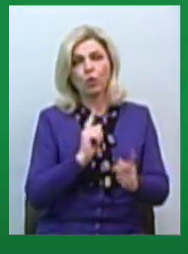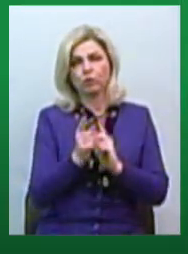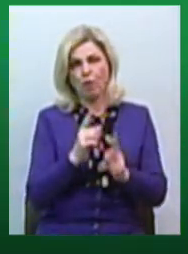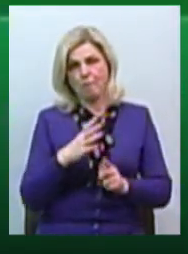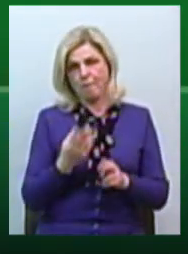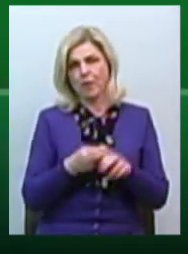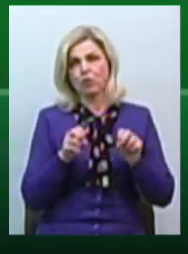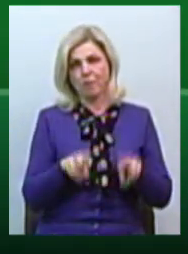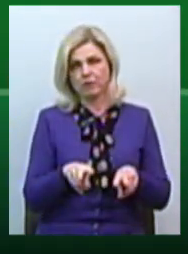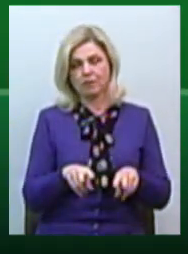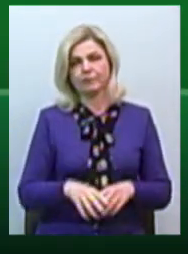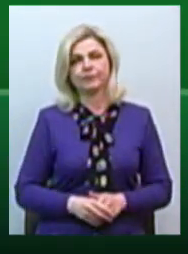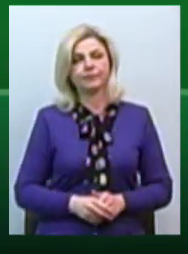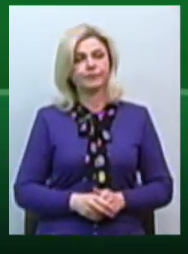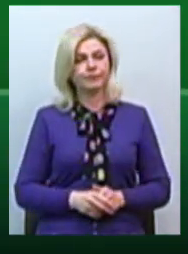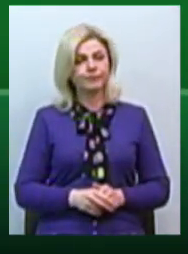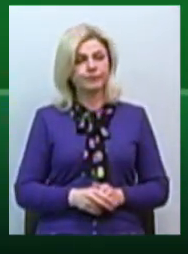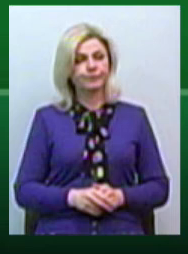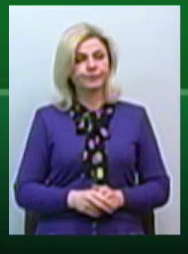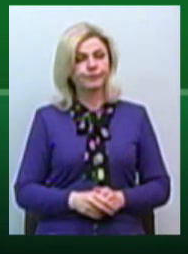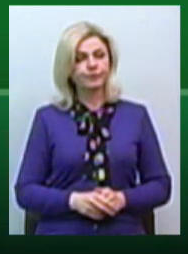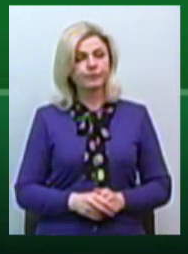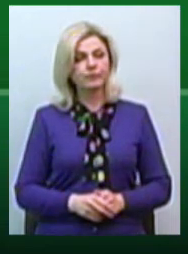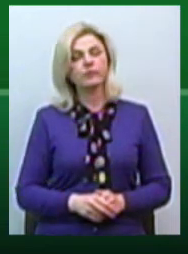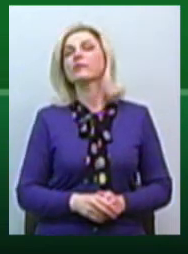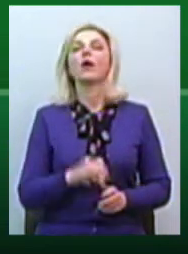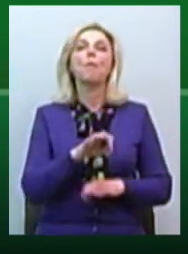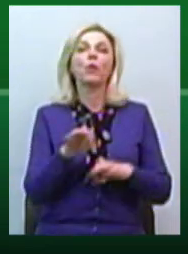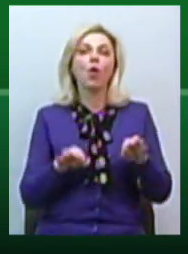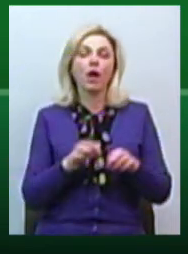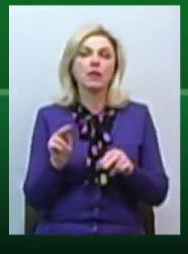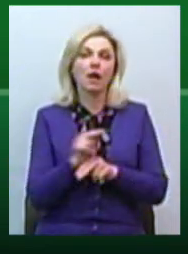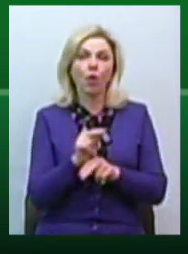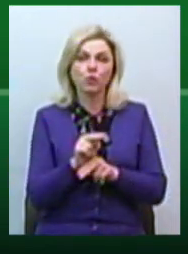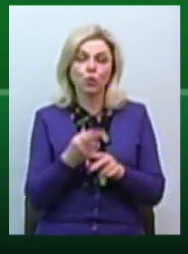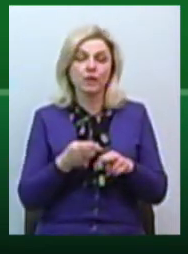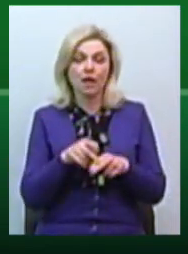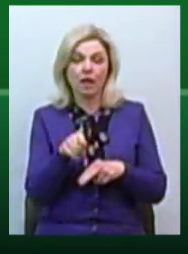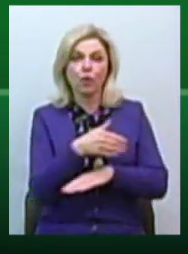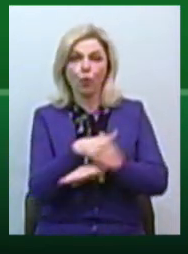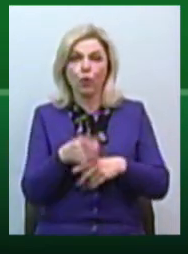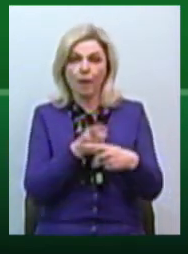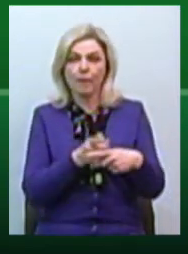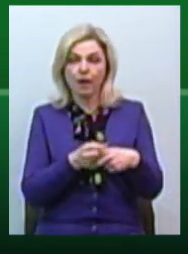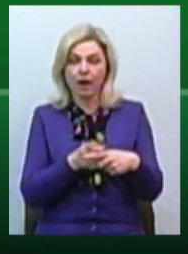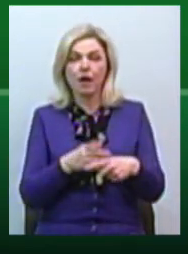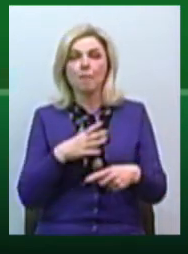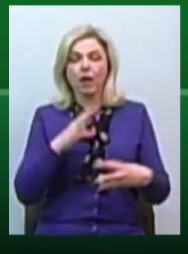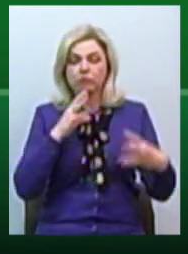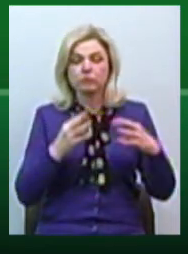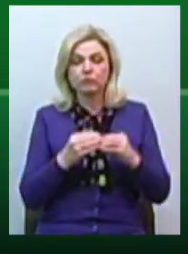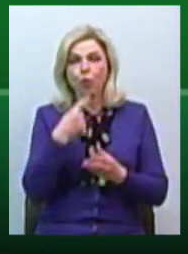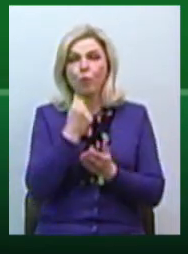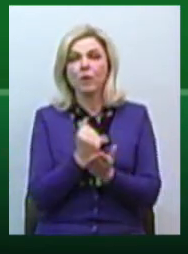безпечним. Цей проєкт реконструкції цього перехрестя, він був погоджений